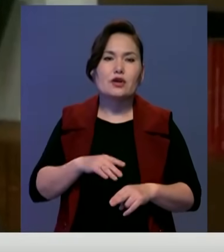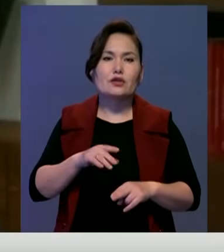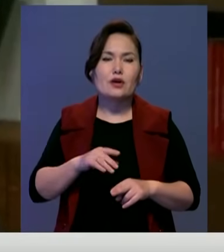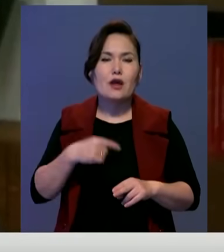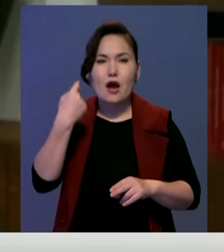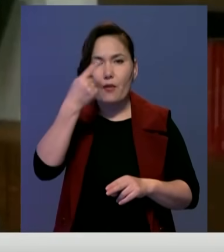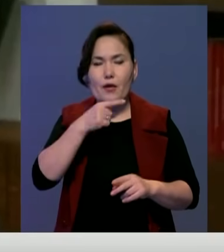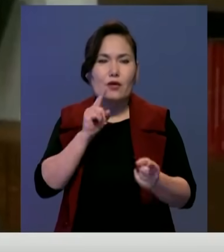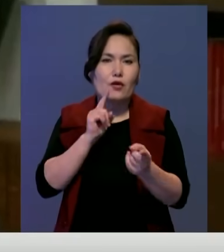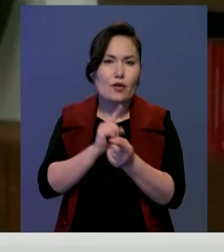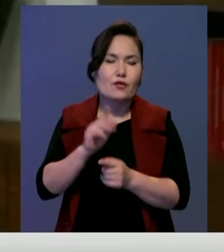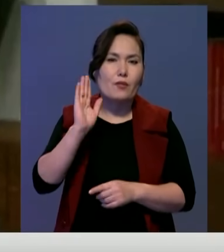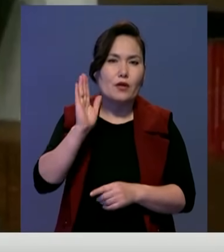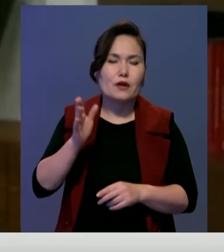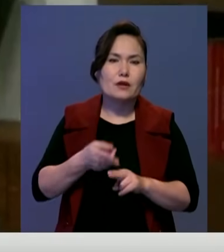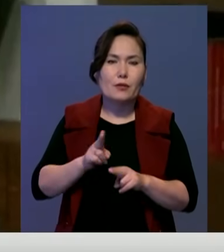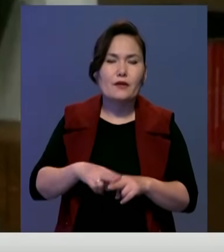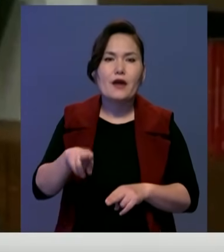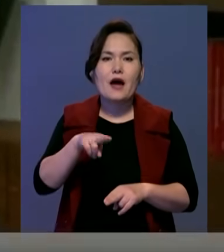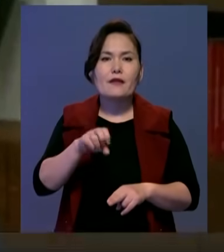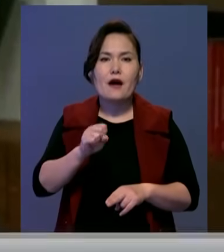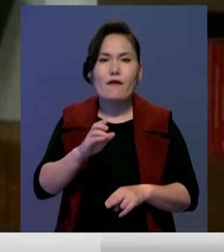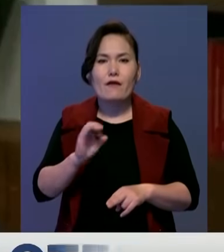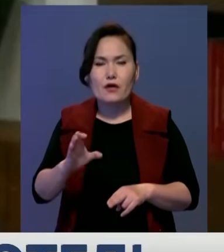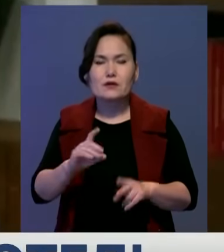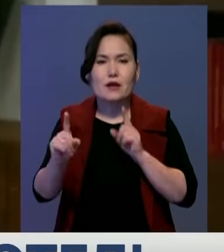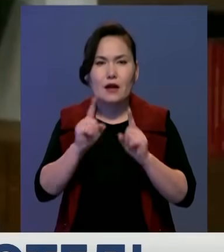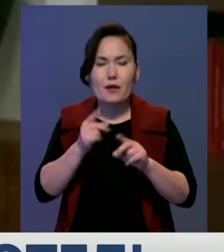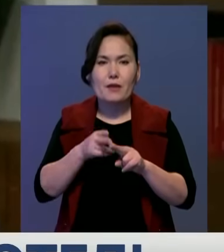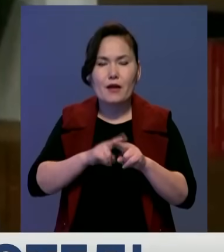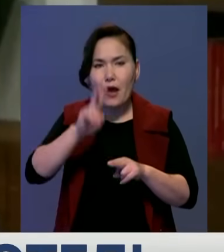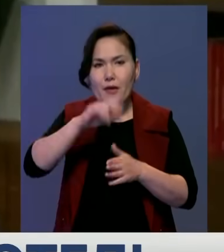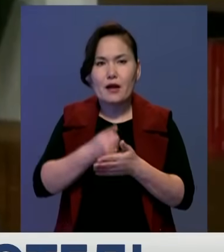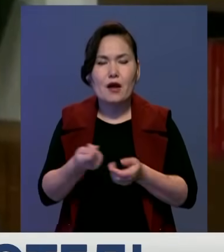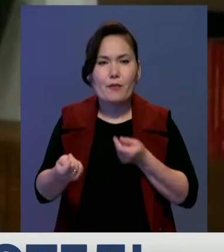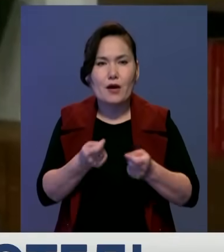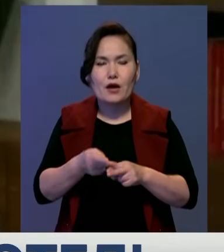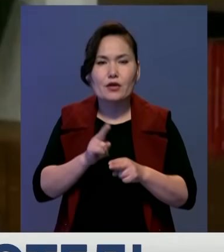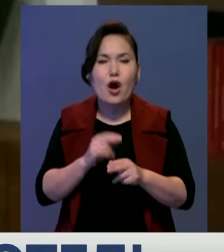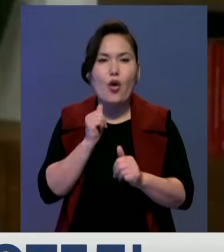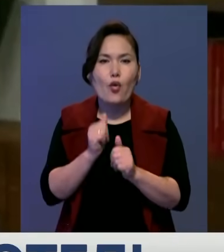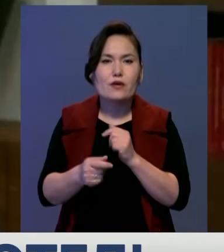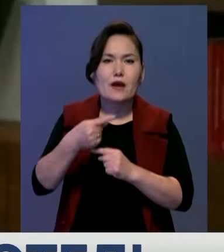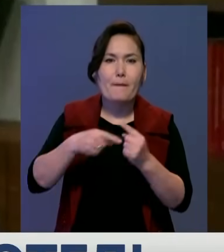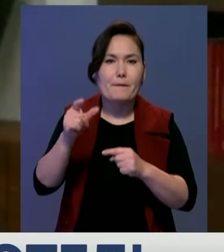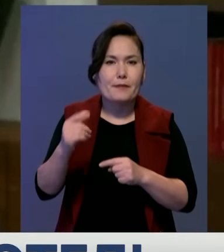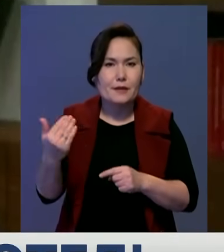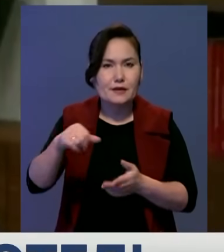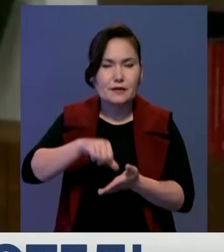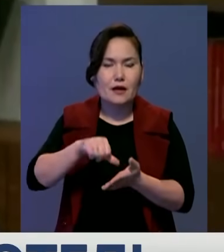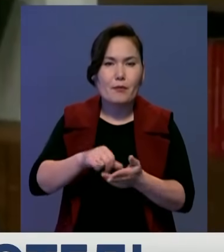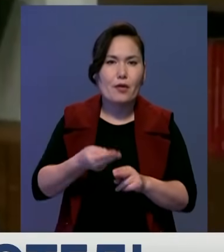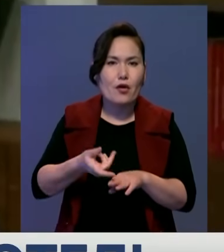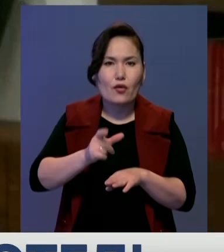100-100 кездесу өткізбекпіз. Давостың басты ерекшелігі мұнда тек мемлекет басшылары мен озық бизнесмендер ғана емес, кез келген